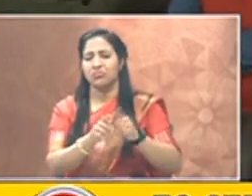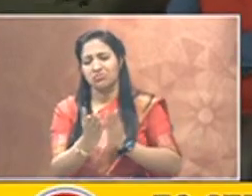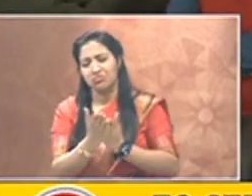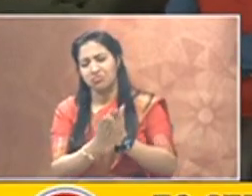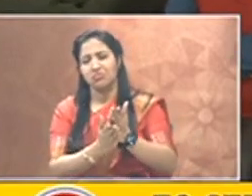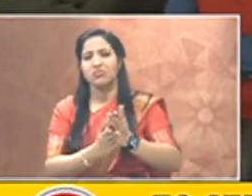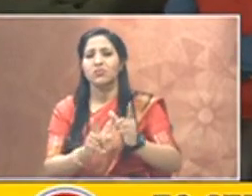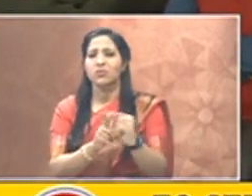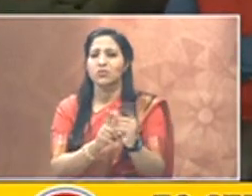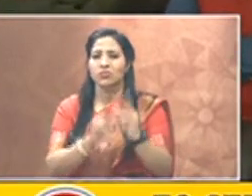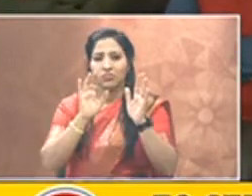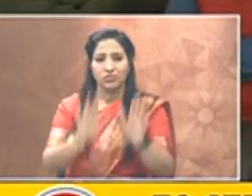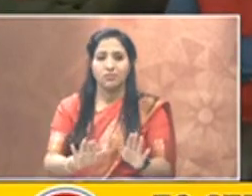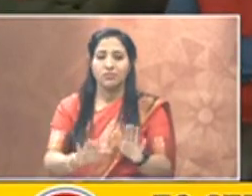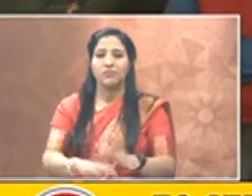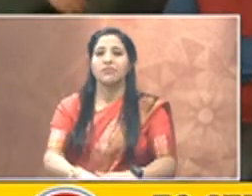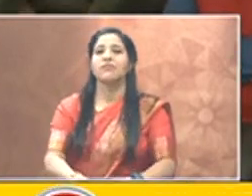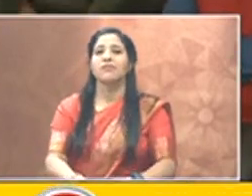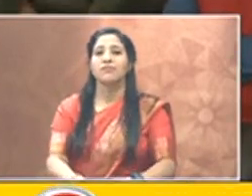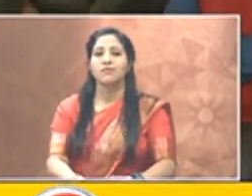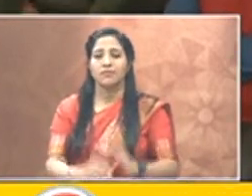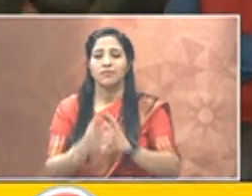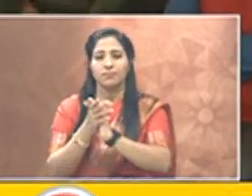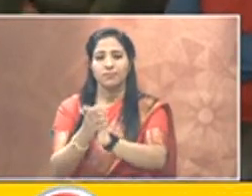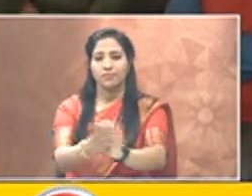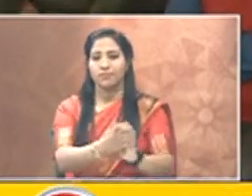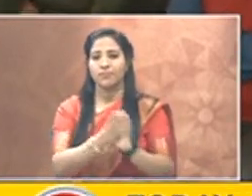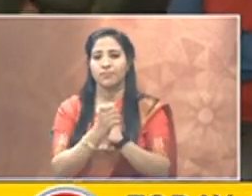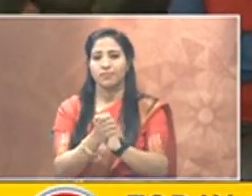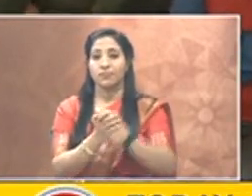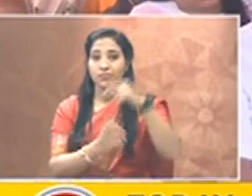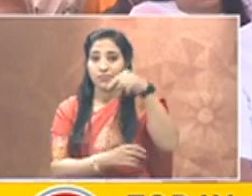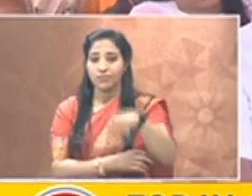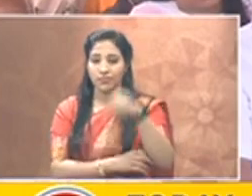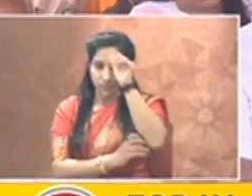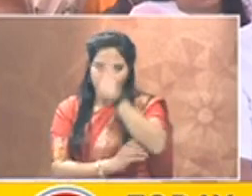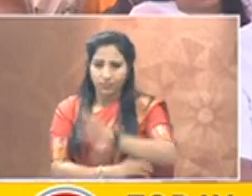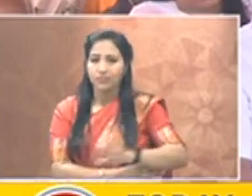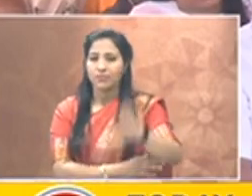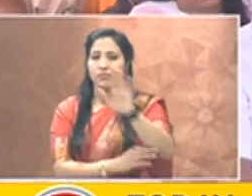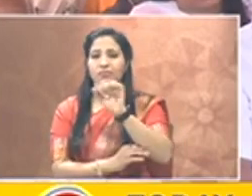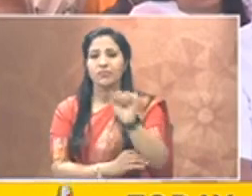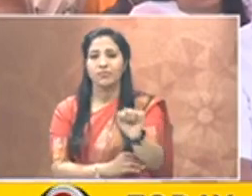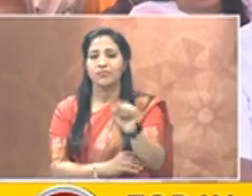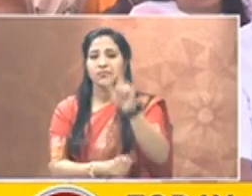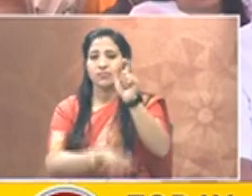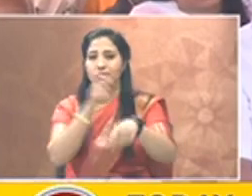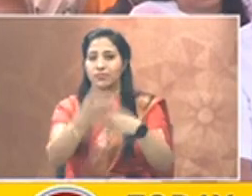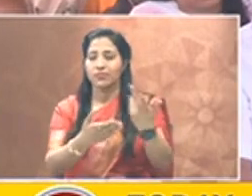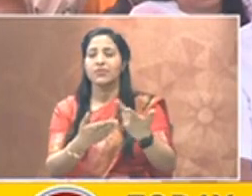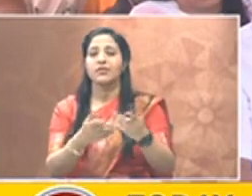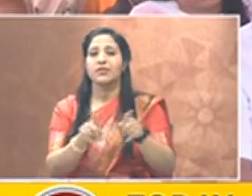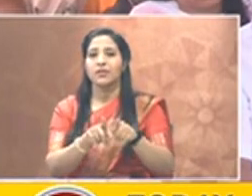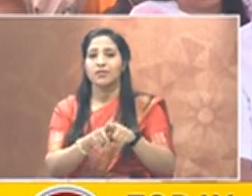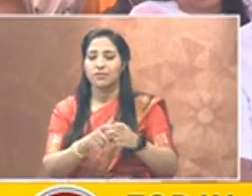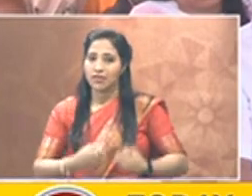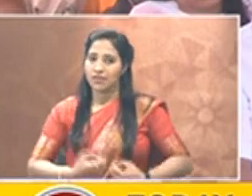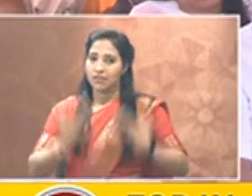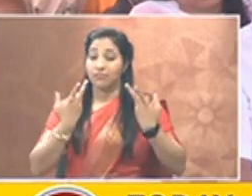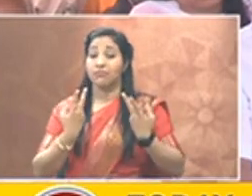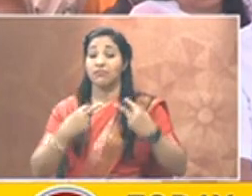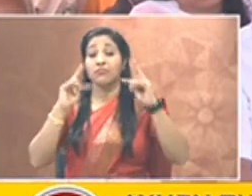निरंतर प्रयास किए हैं। साथियों, आज देश के लिए उत्साह की बात ये भी